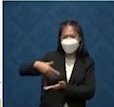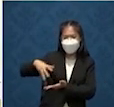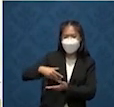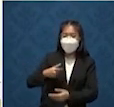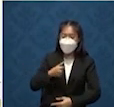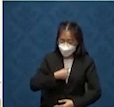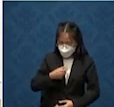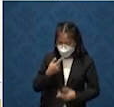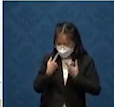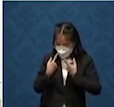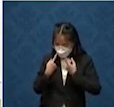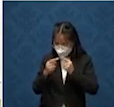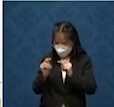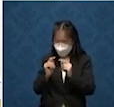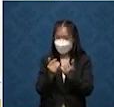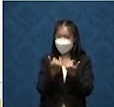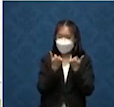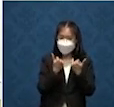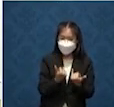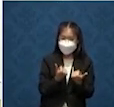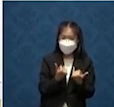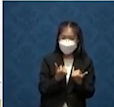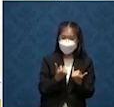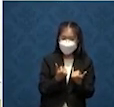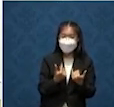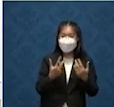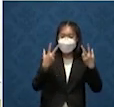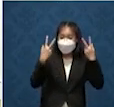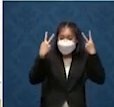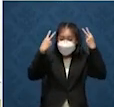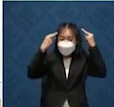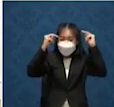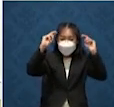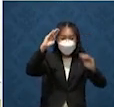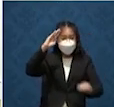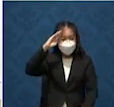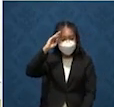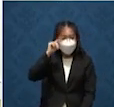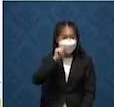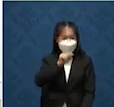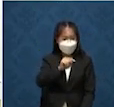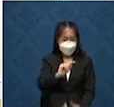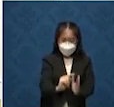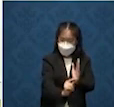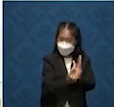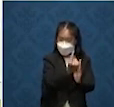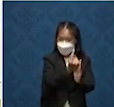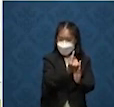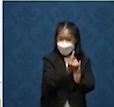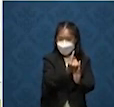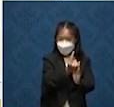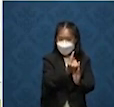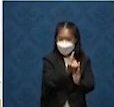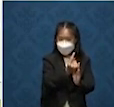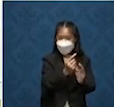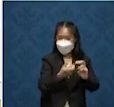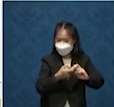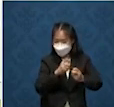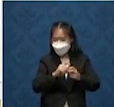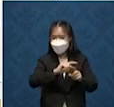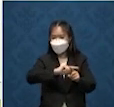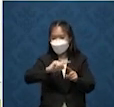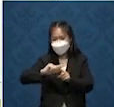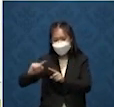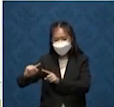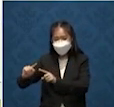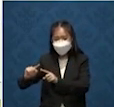าลคดีอย่างที่คุณรังสิมันต์โรมเนี่ยเอาไปกล่าวหาในสภาเมื่อสักครู่เนี่ยก็เหมือนกันพาดพิงถึงสว.บางท่านซึ่งส